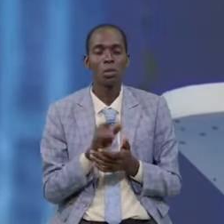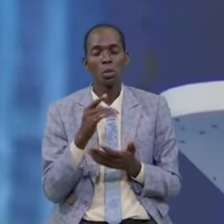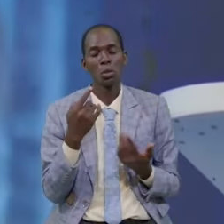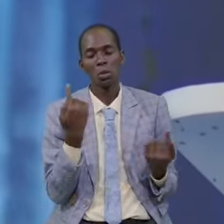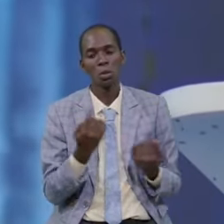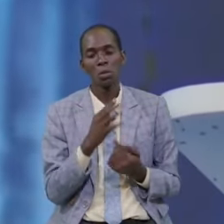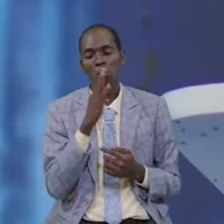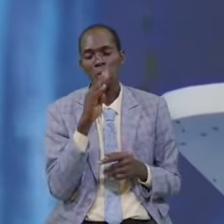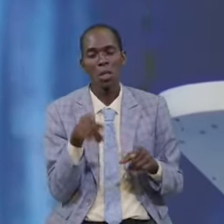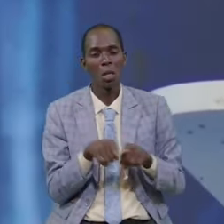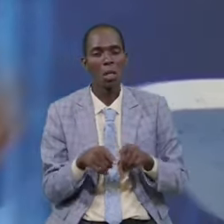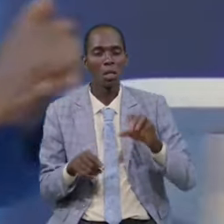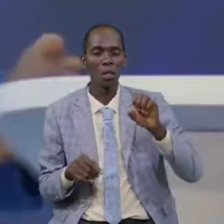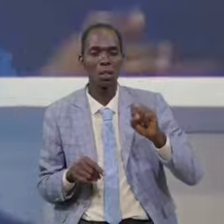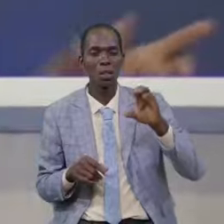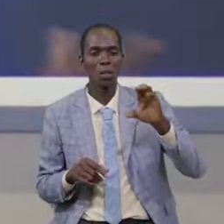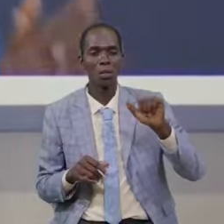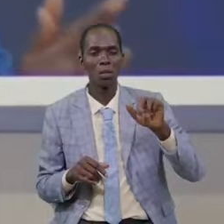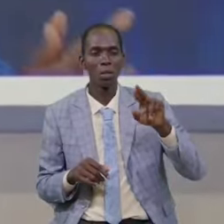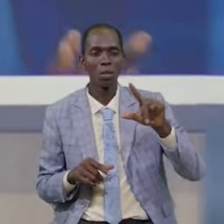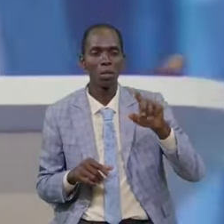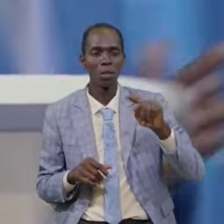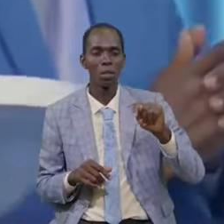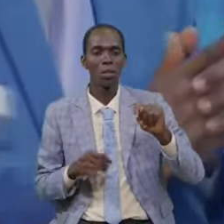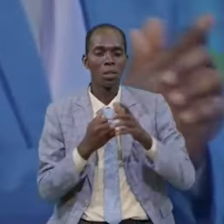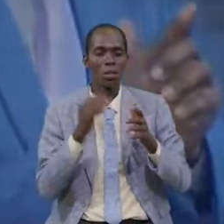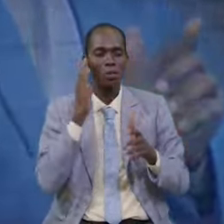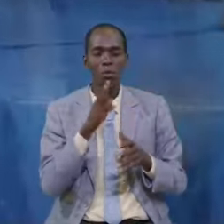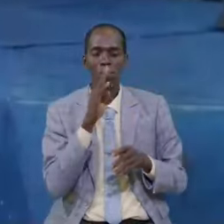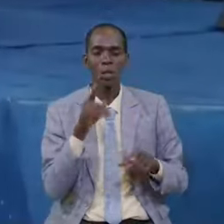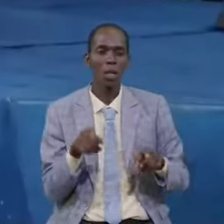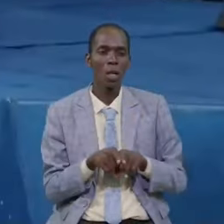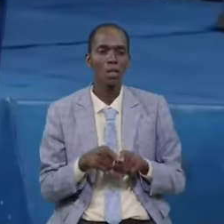rouges comme la pourpre, ils deviendront comme la laine.